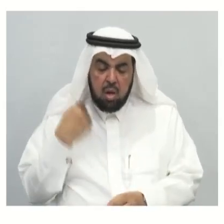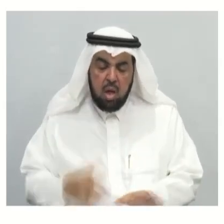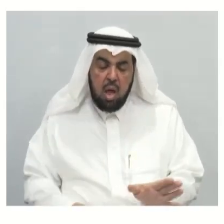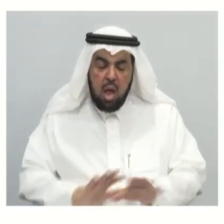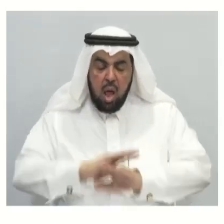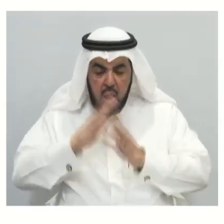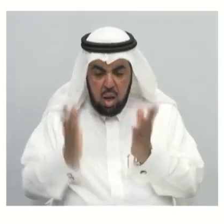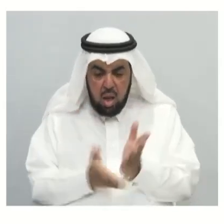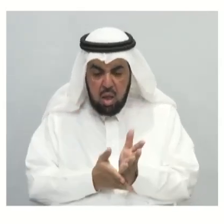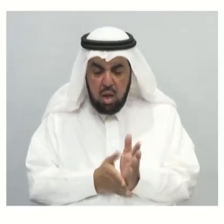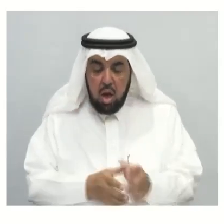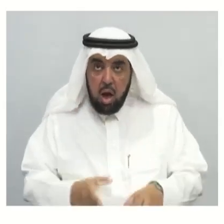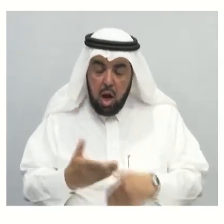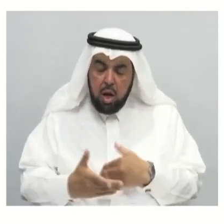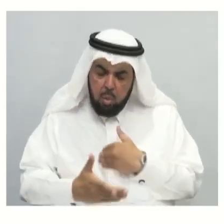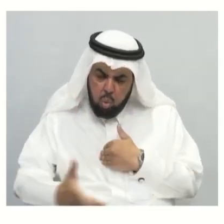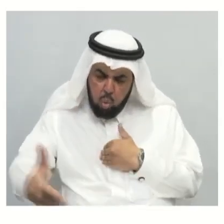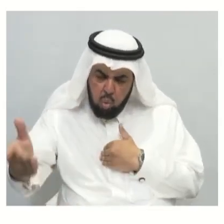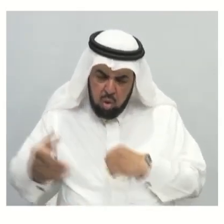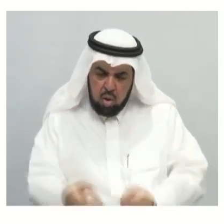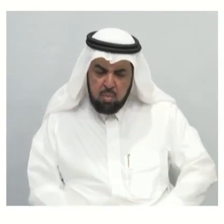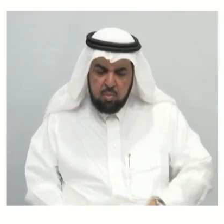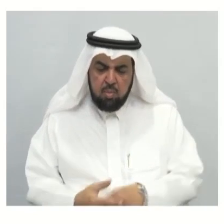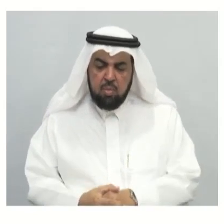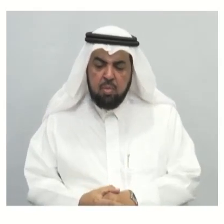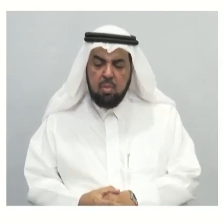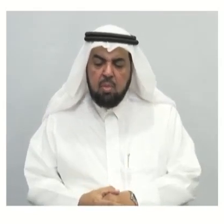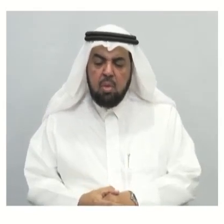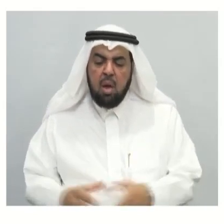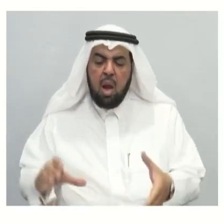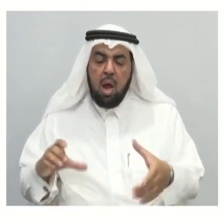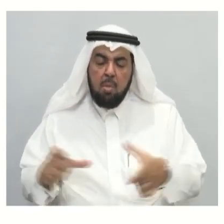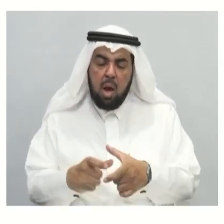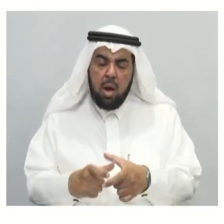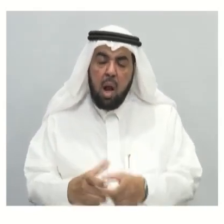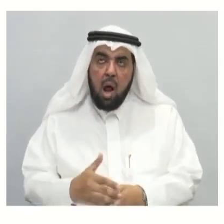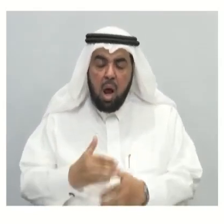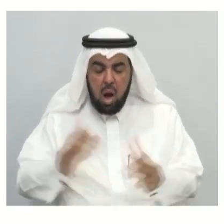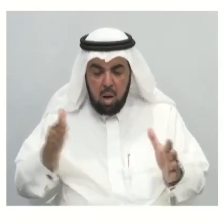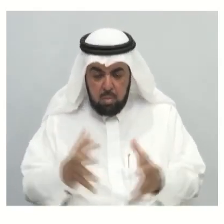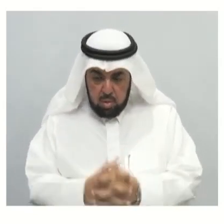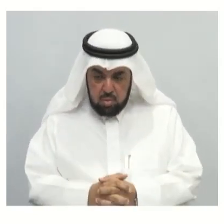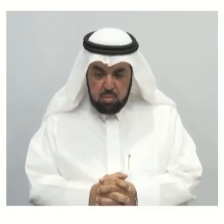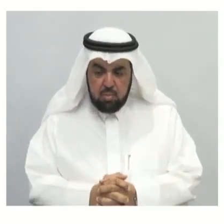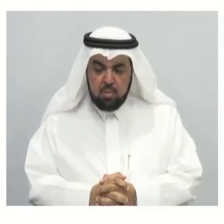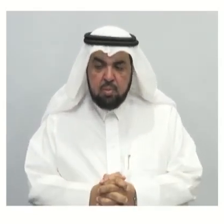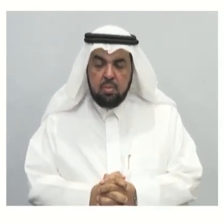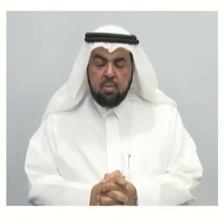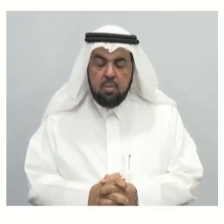وايضا اللجان الدائمه والامانه العامه